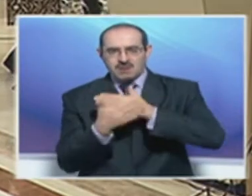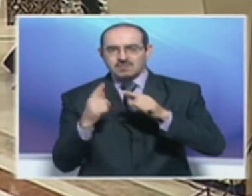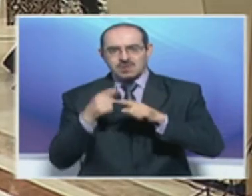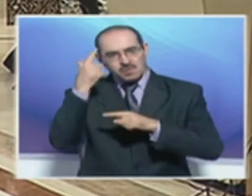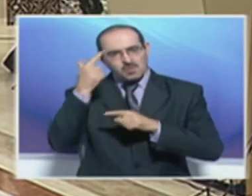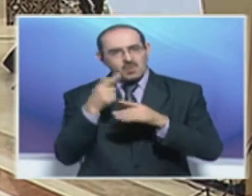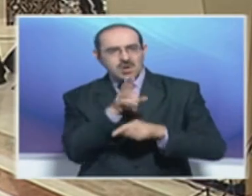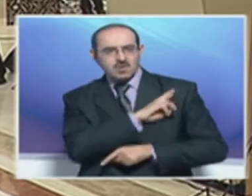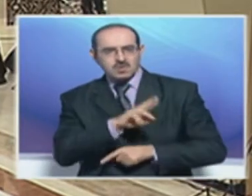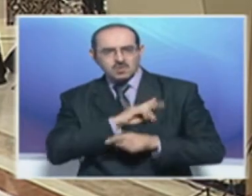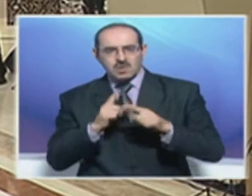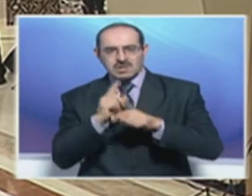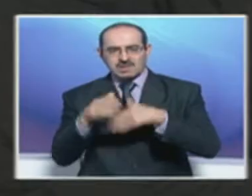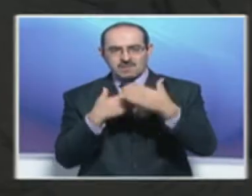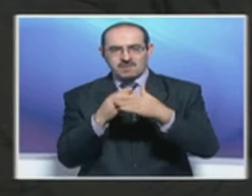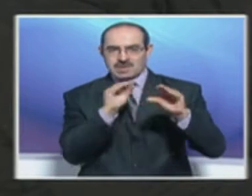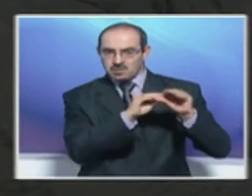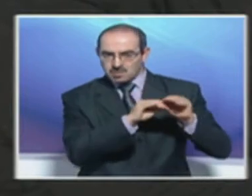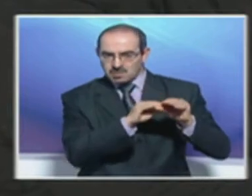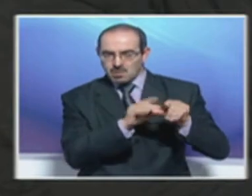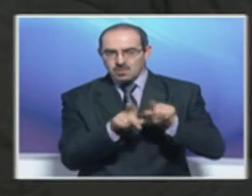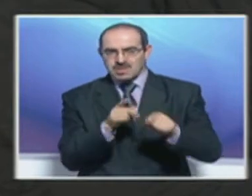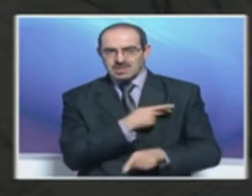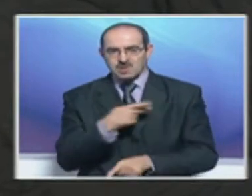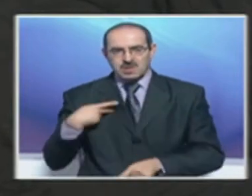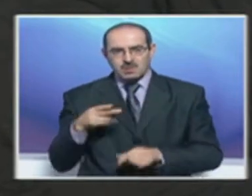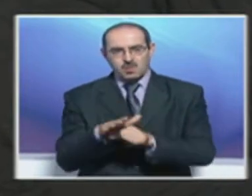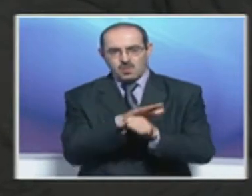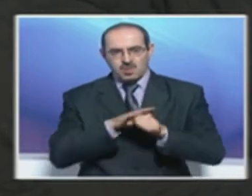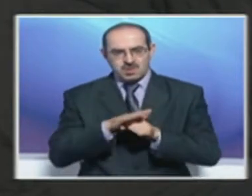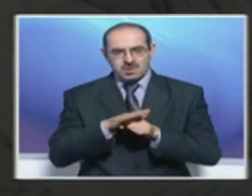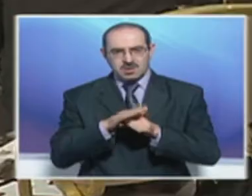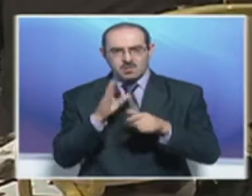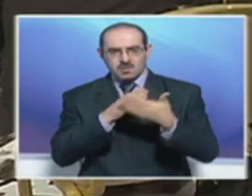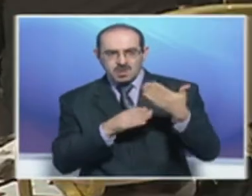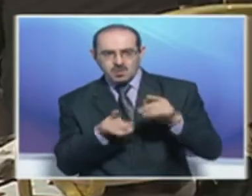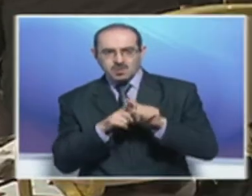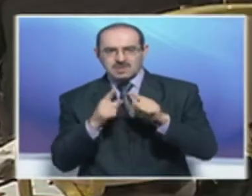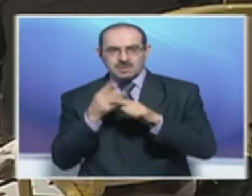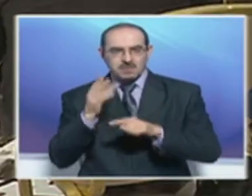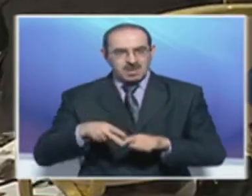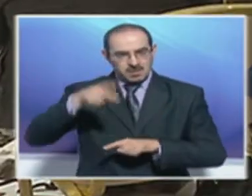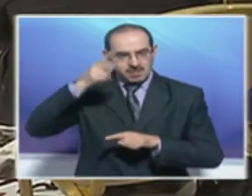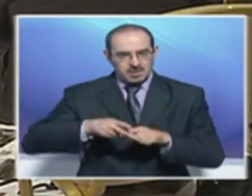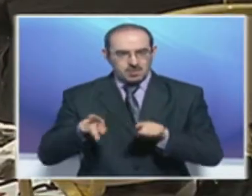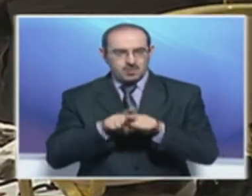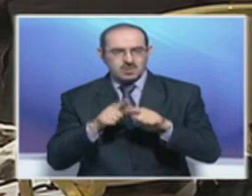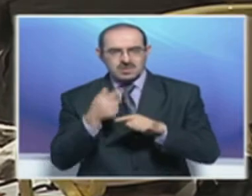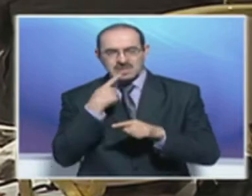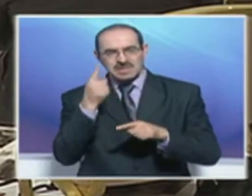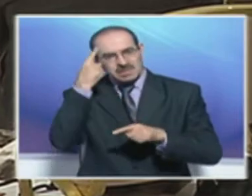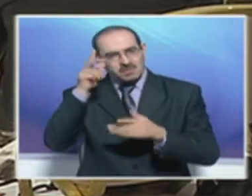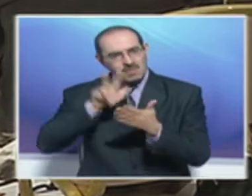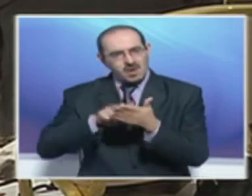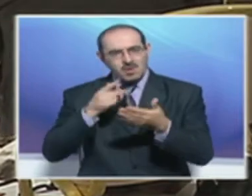من أجل تحقيق التنمية الاقتصادية والاجتماعية الشاملة المشتركة والدائمة وتبني مقاربة